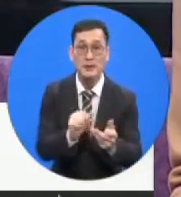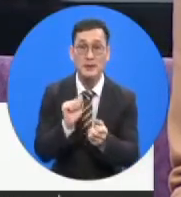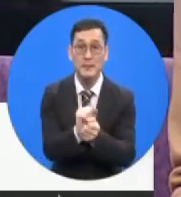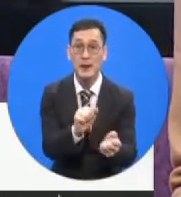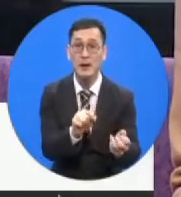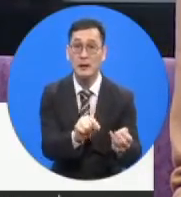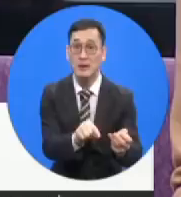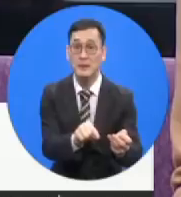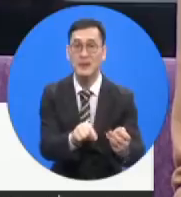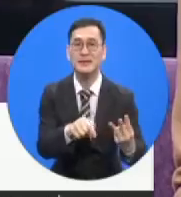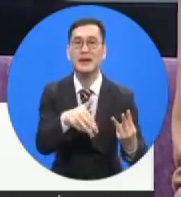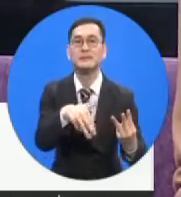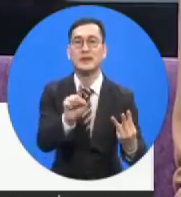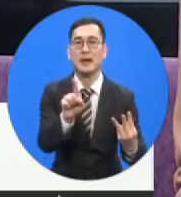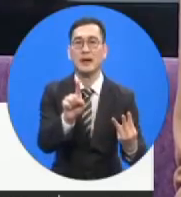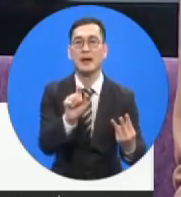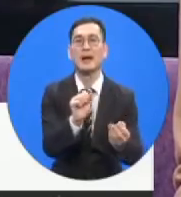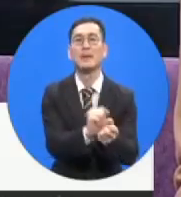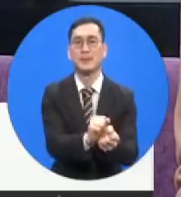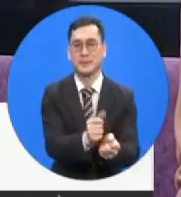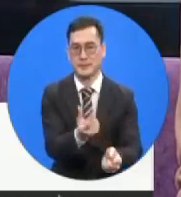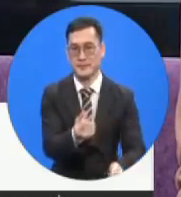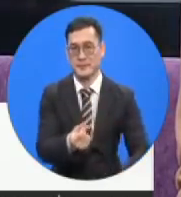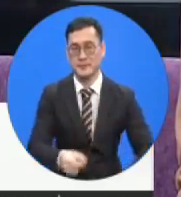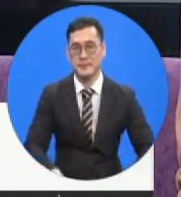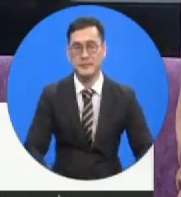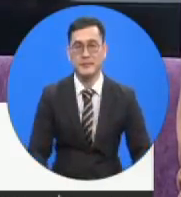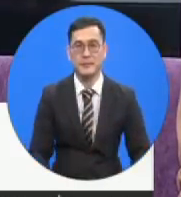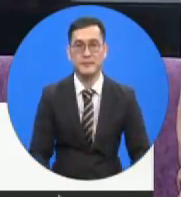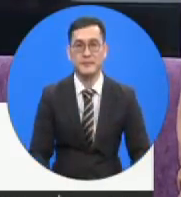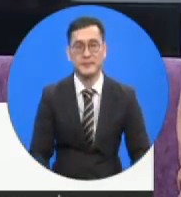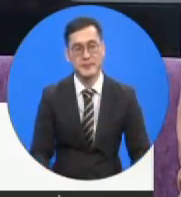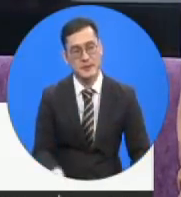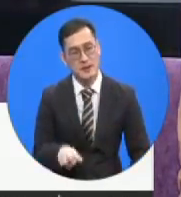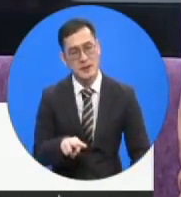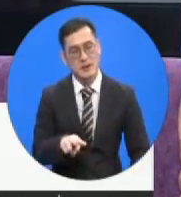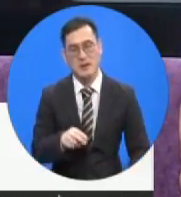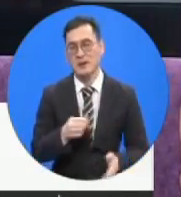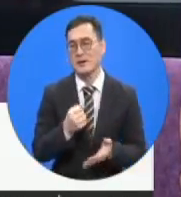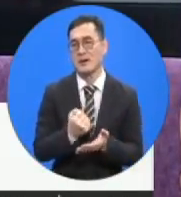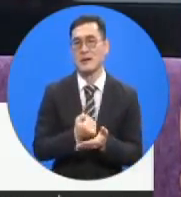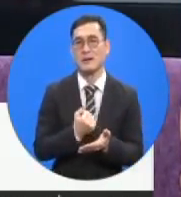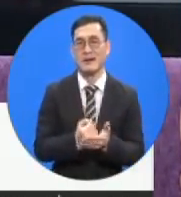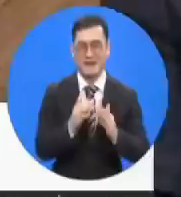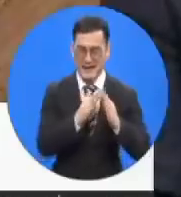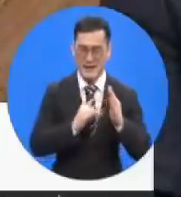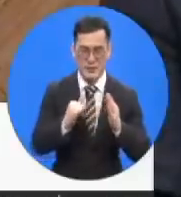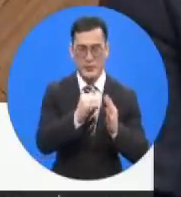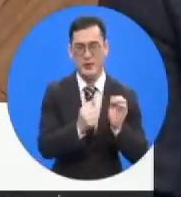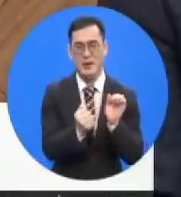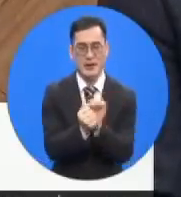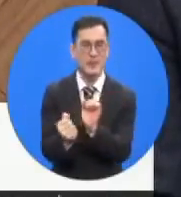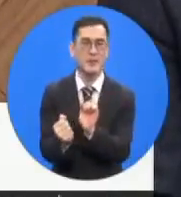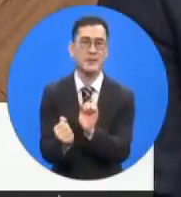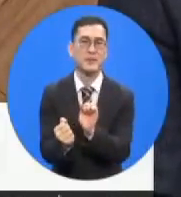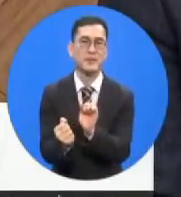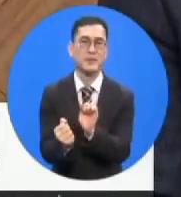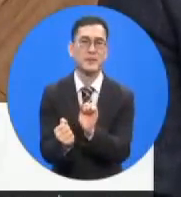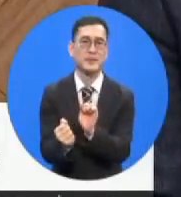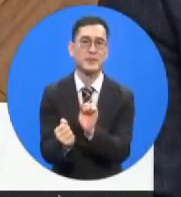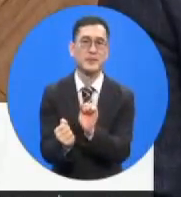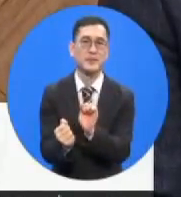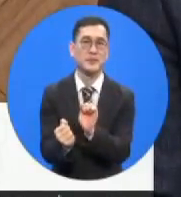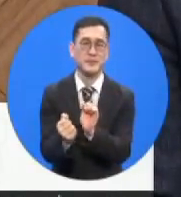교수님, 네. 딸이에요, 딸. 네네. 18번째 확진자가. 네네. 가족 간의 감염, 그리고 그것을 넘어서 지역사회 감염이